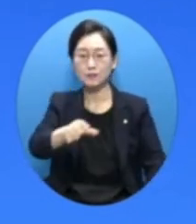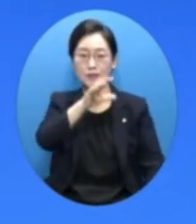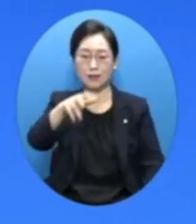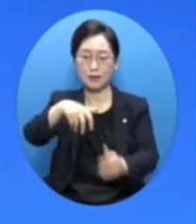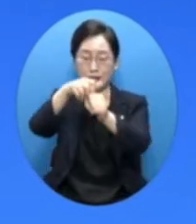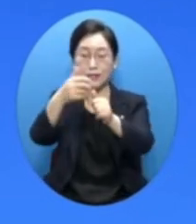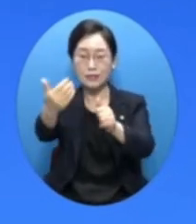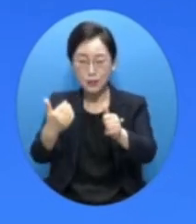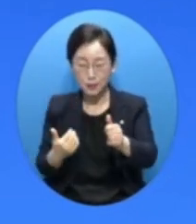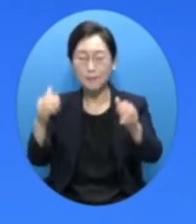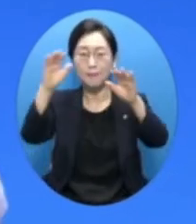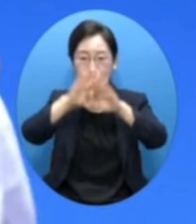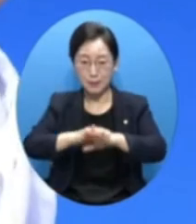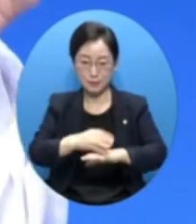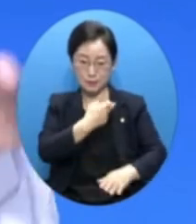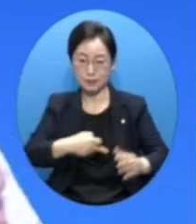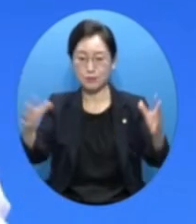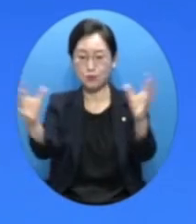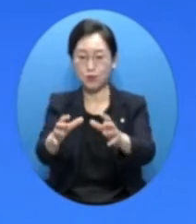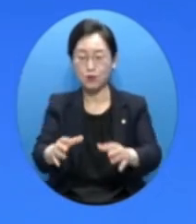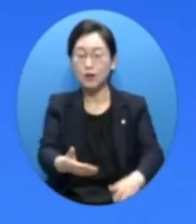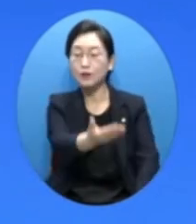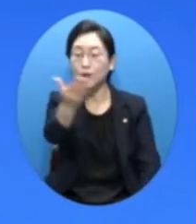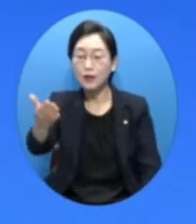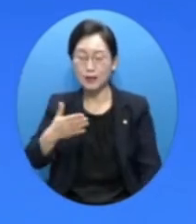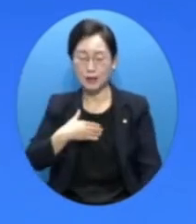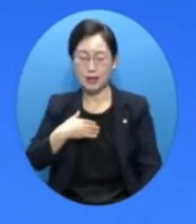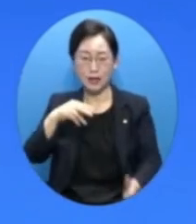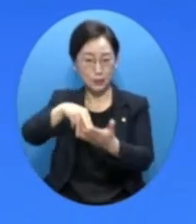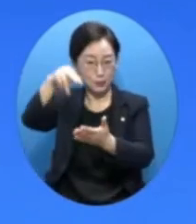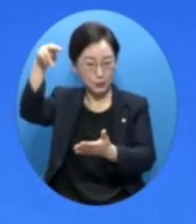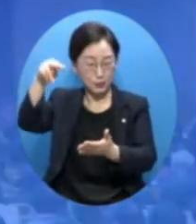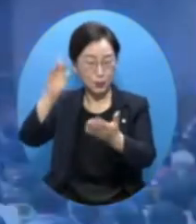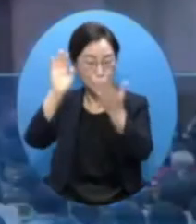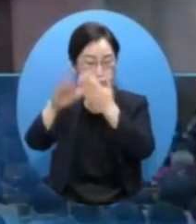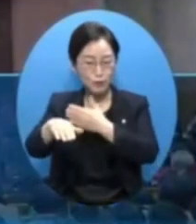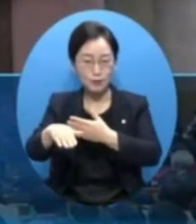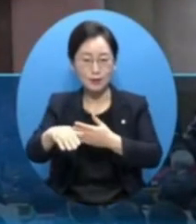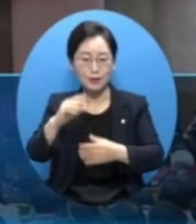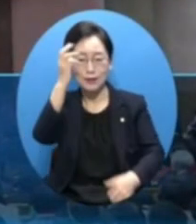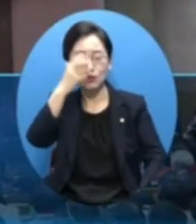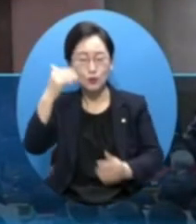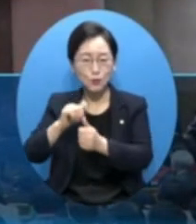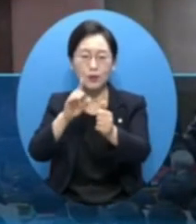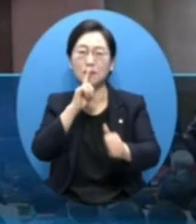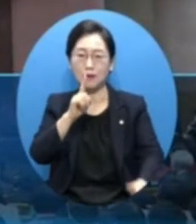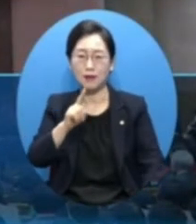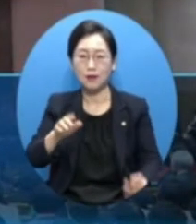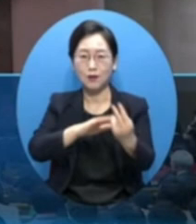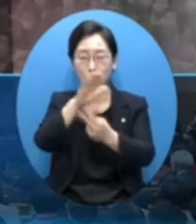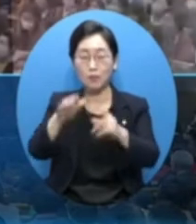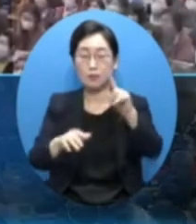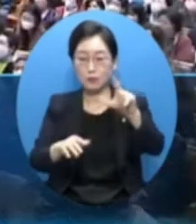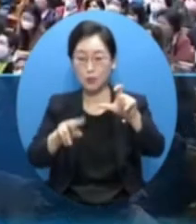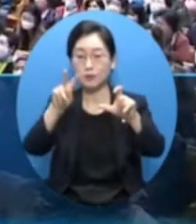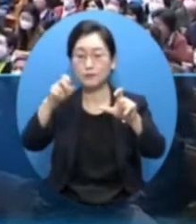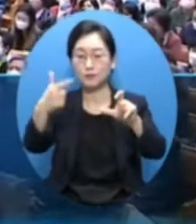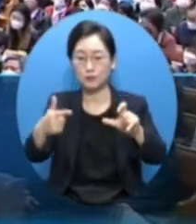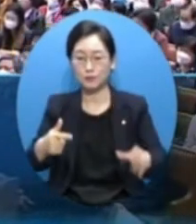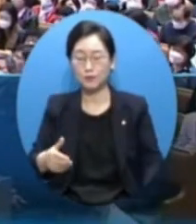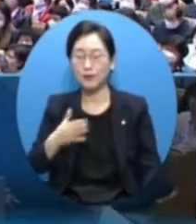밤 제자들에게 내가 너에게 성령을 보내주셨다고 말씀하셨습니다. 요한복음 15장 26절입니다.